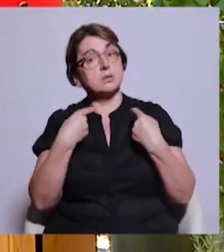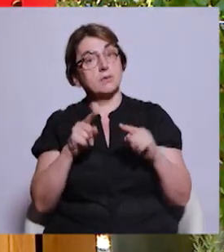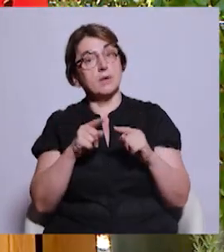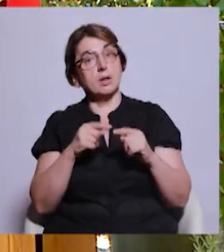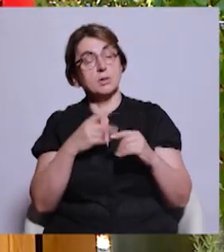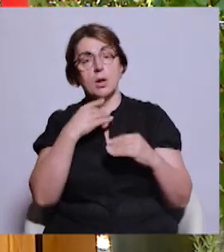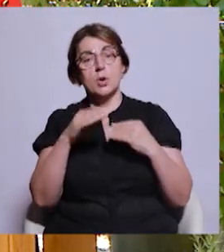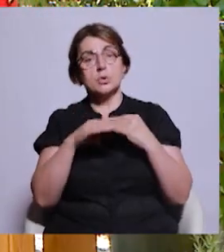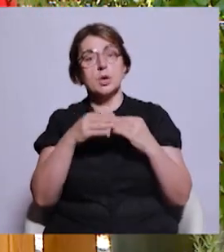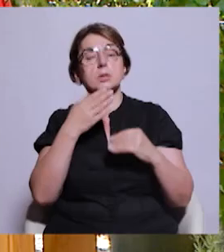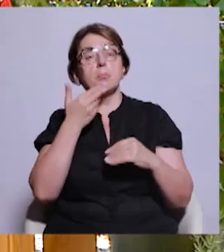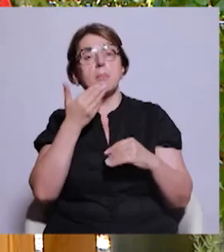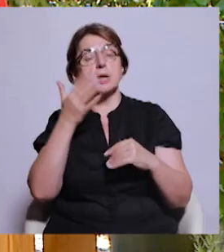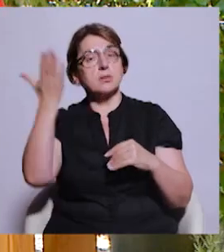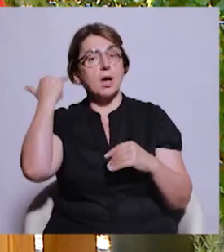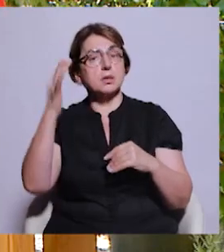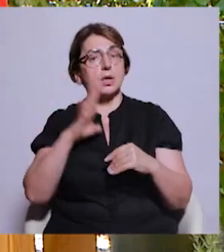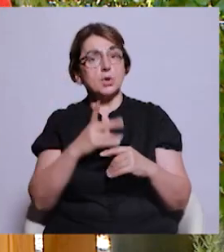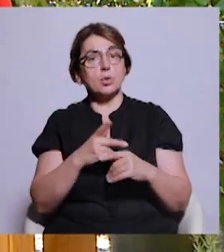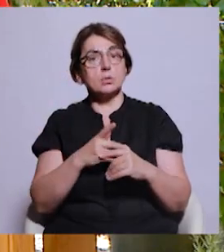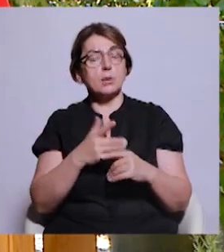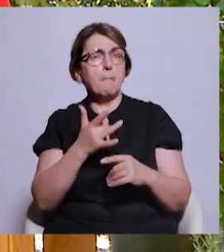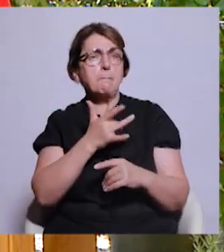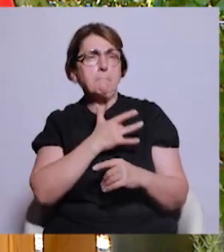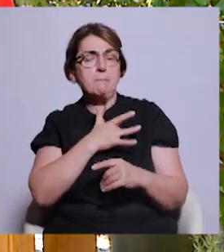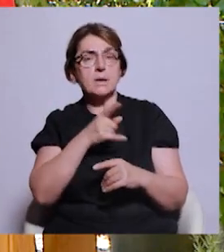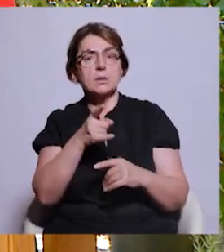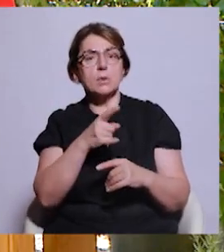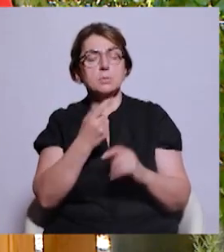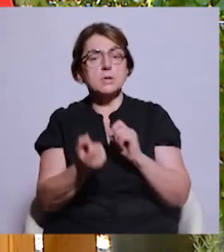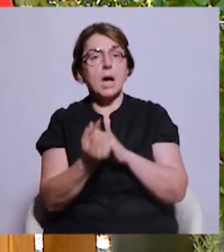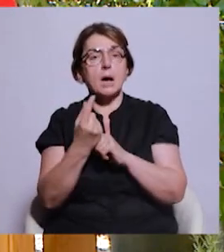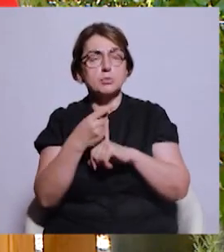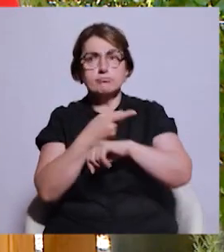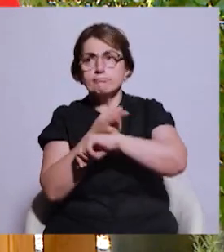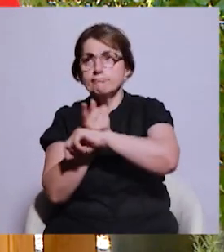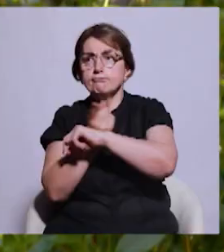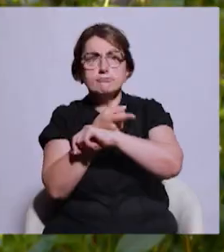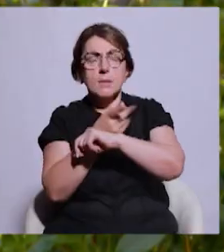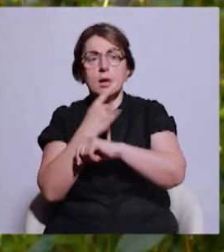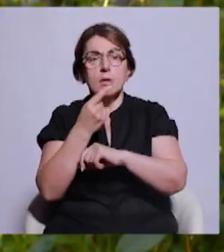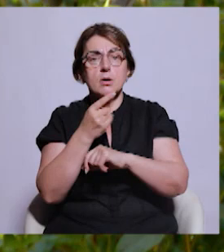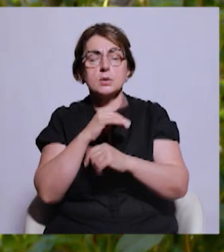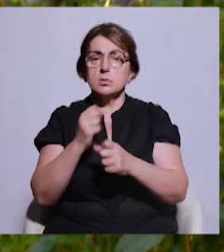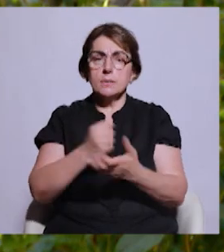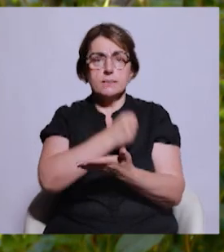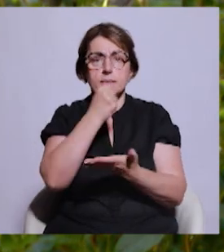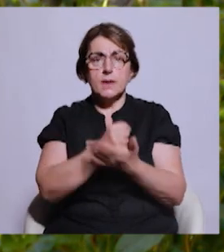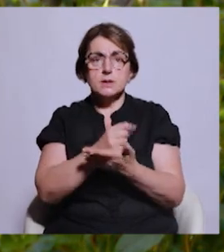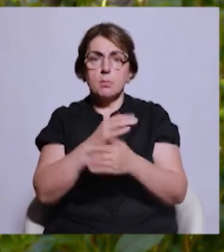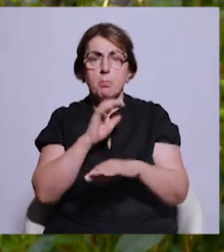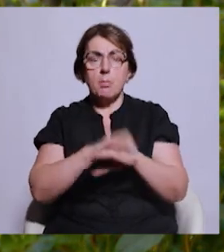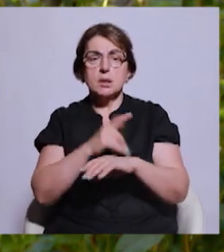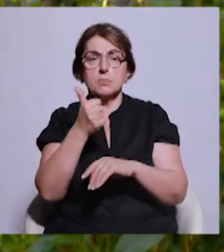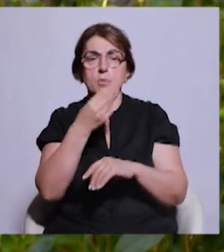რადიკალურად განსხვავდება, ის შედარებით უფრო მარტივი და საეჭვო იყო მის მიერ აღმოჩენილი ჰორიზონტის მხარე, არ იყო ისეთი